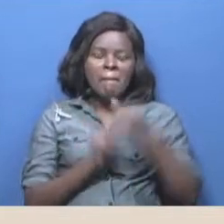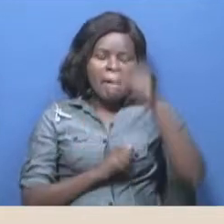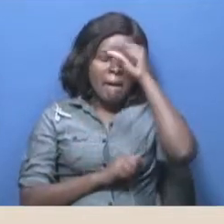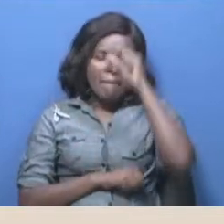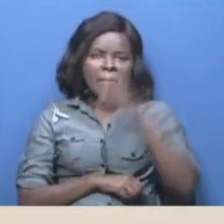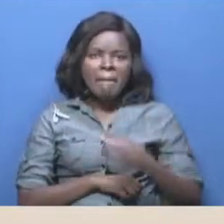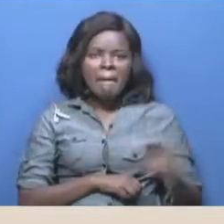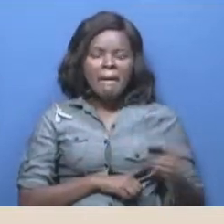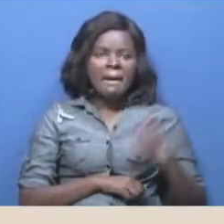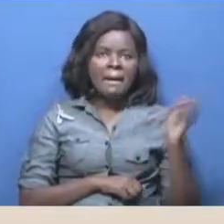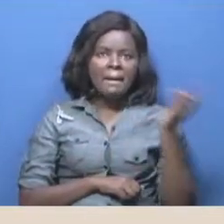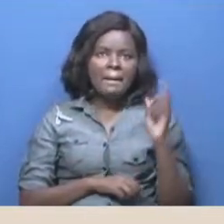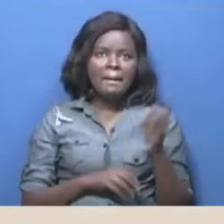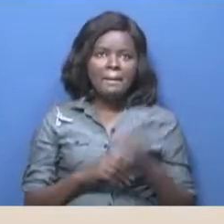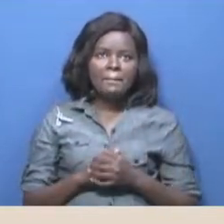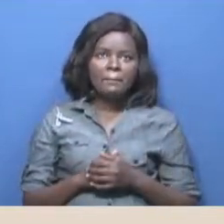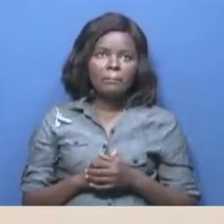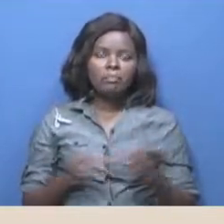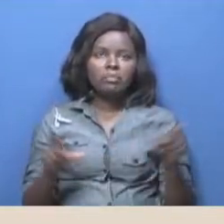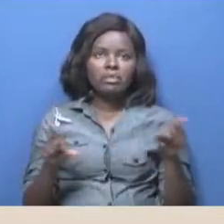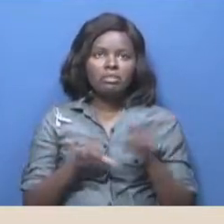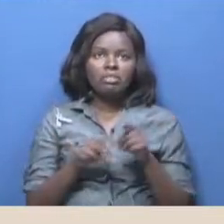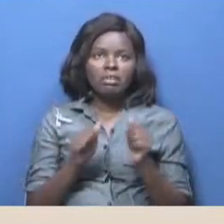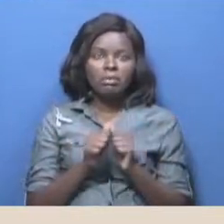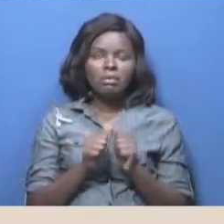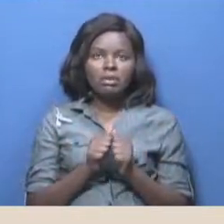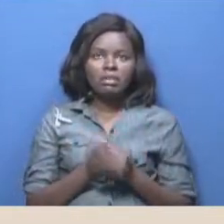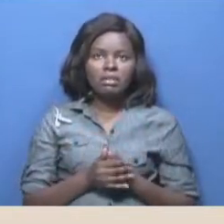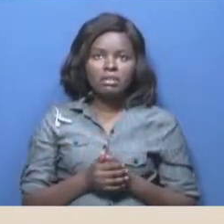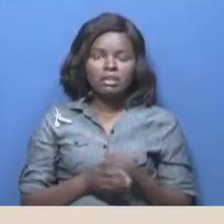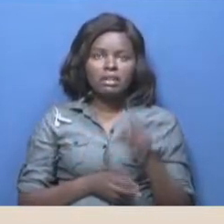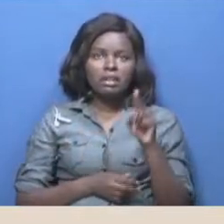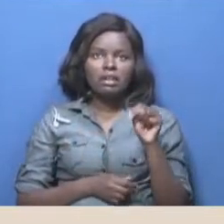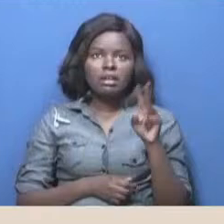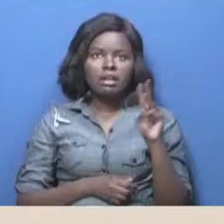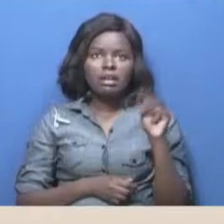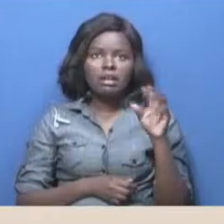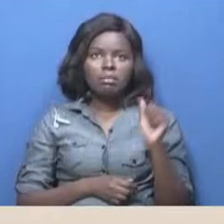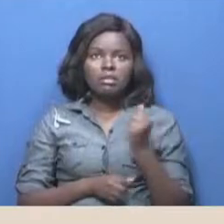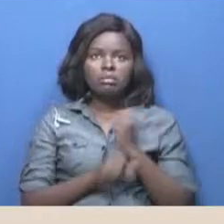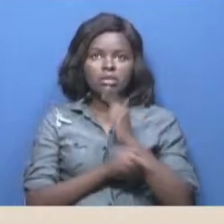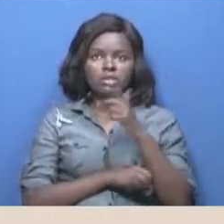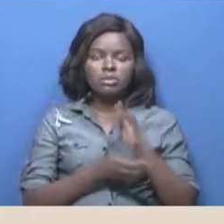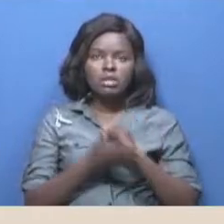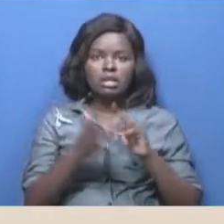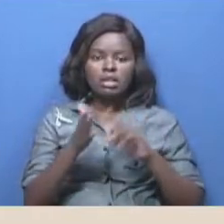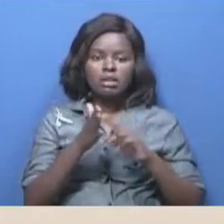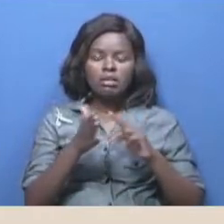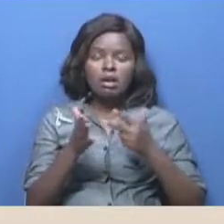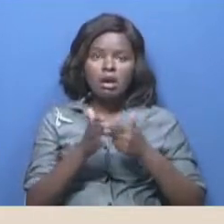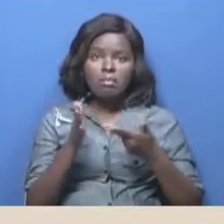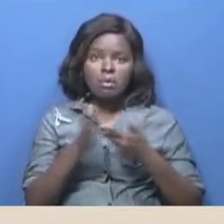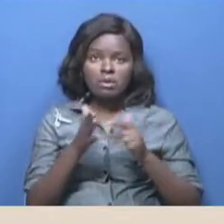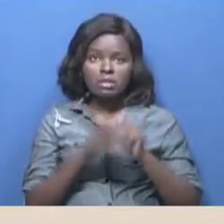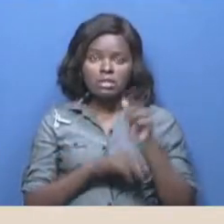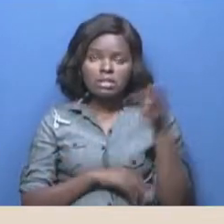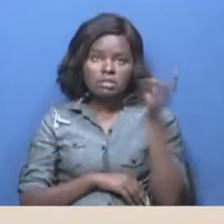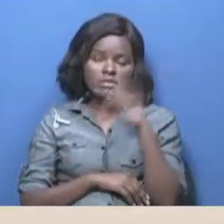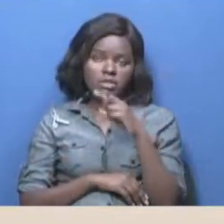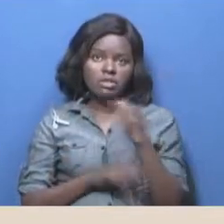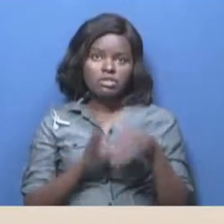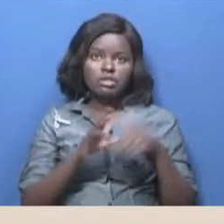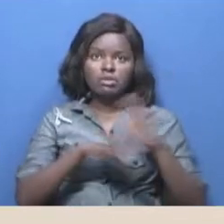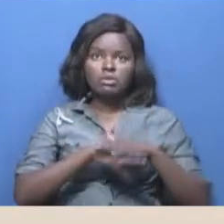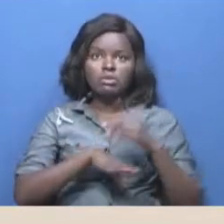ya kaunti ya Nairobi o hamwe na ruhonge rwa utungata wa Nairobi na gutigirira ati tabarĩra ya waki wa daraca ino ni wareka ihinda-ini